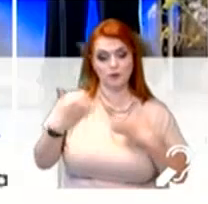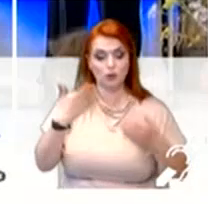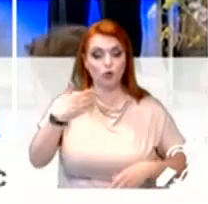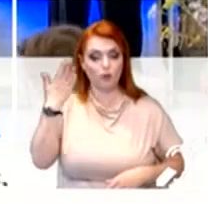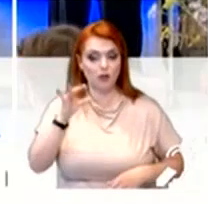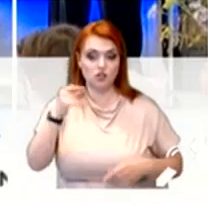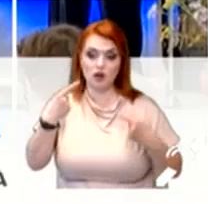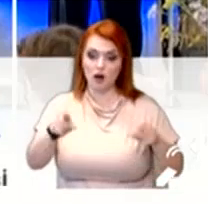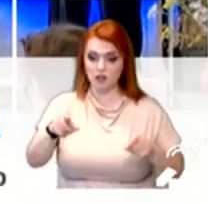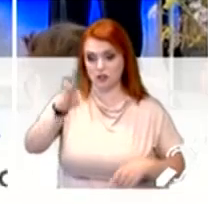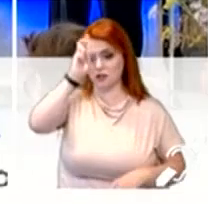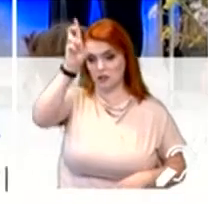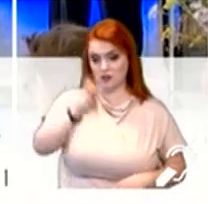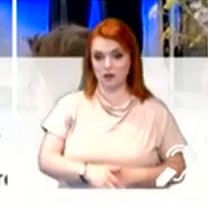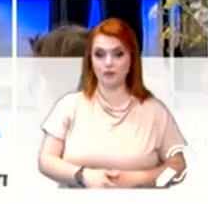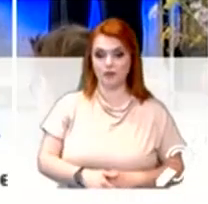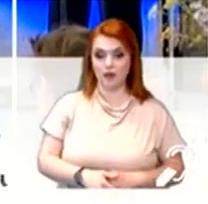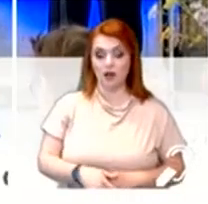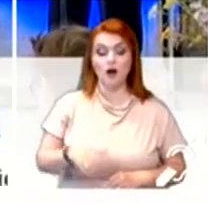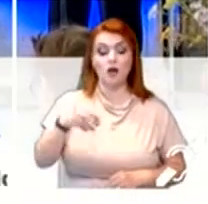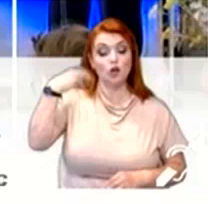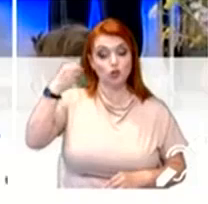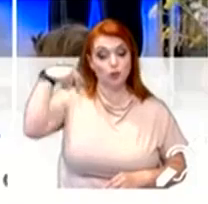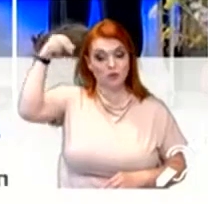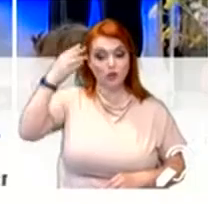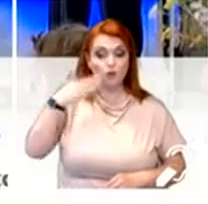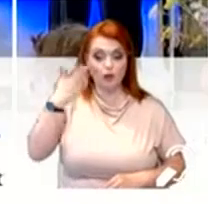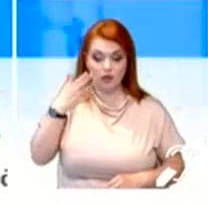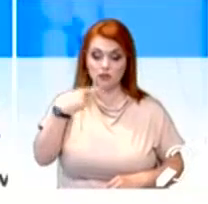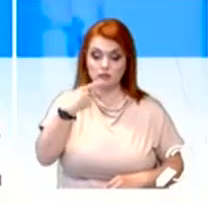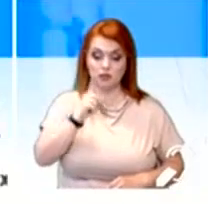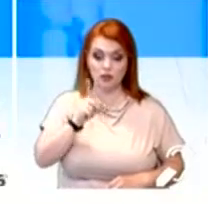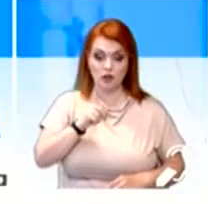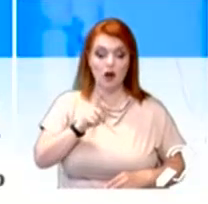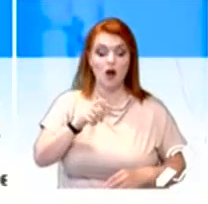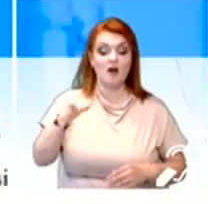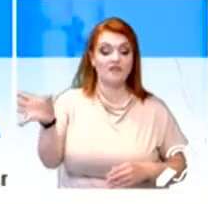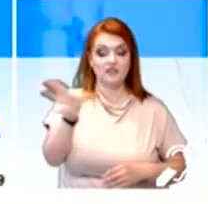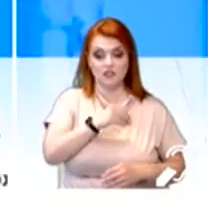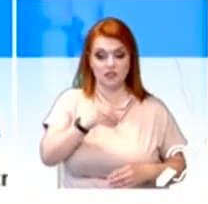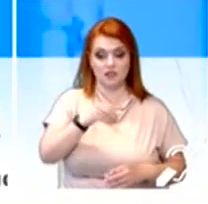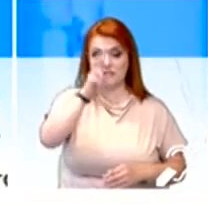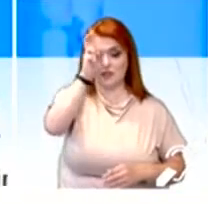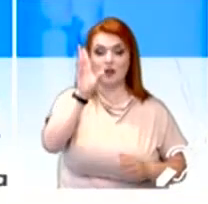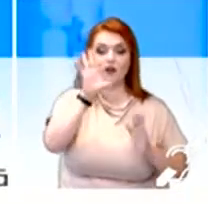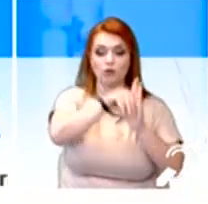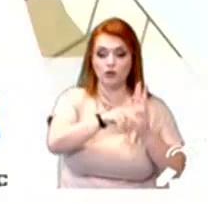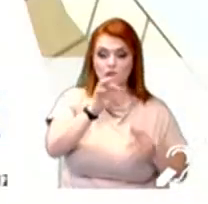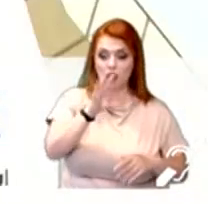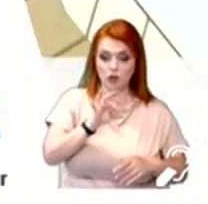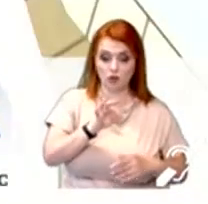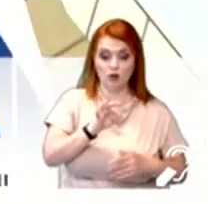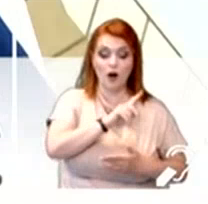occidentali. Președintele României mai spune că este datoria aliaților NATO să găsească căi pentru a ajuta Republica Moldova să facă